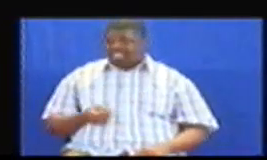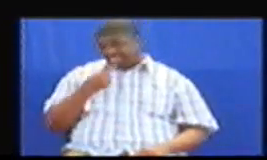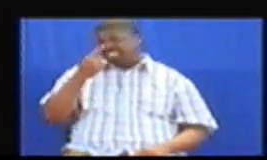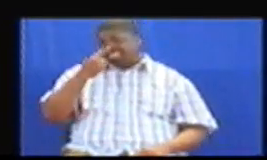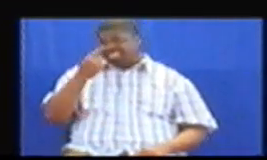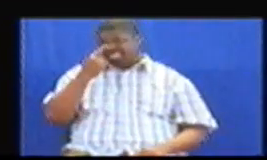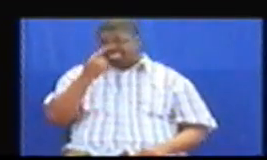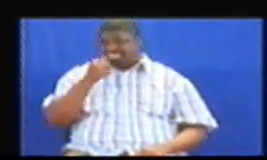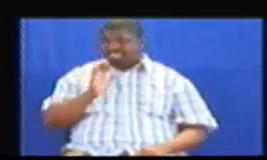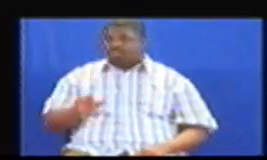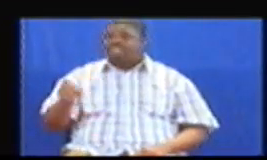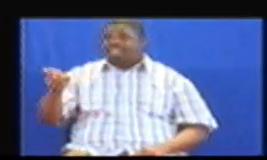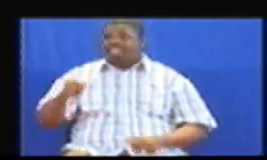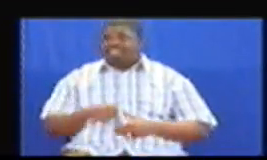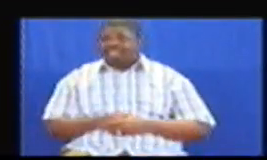down.